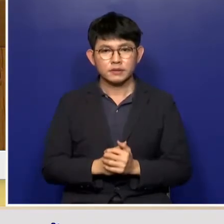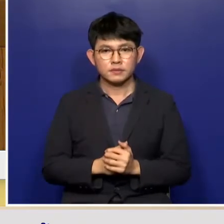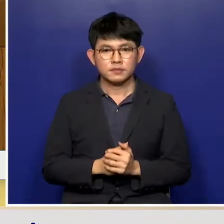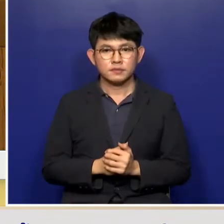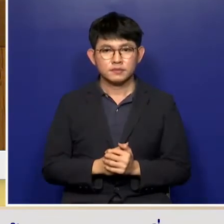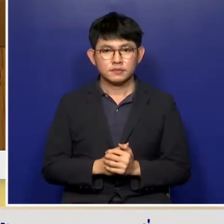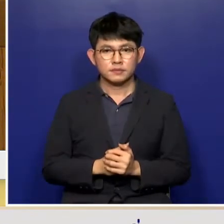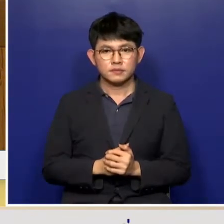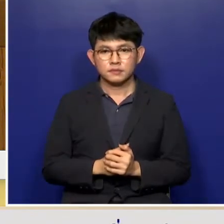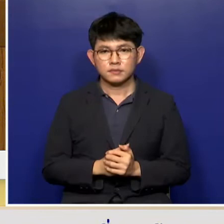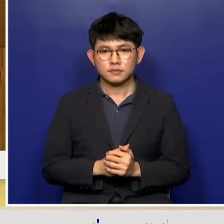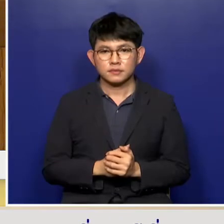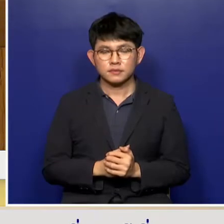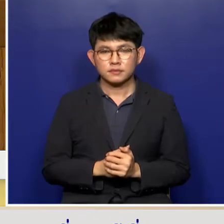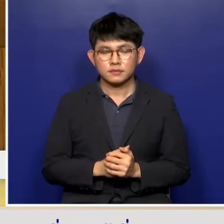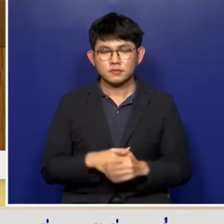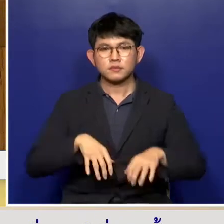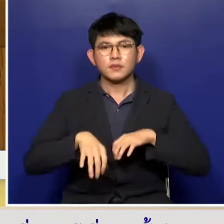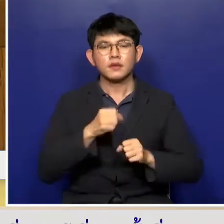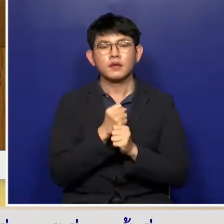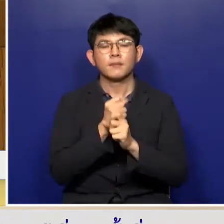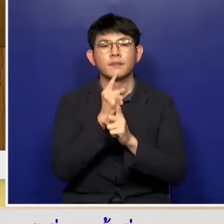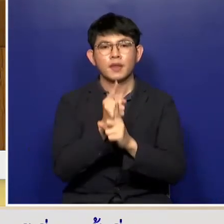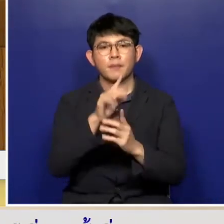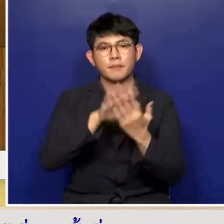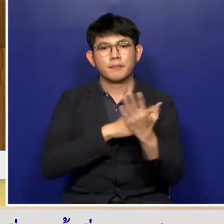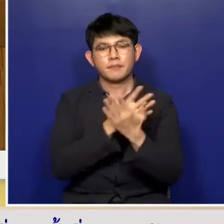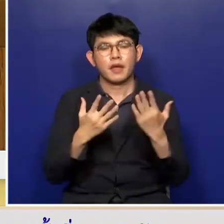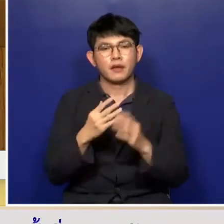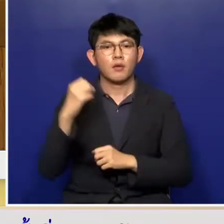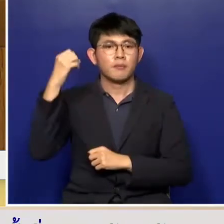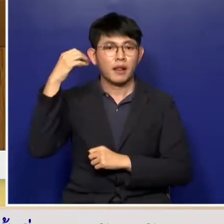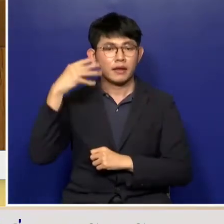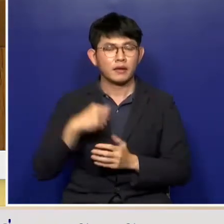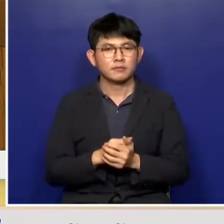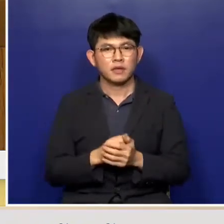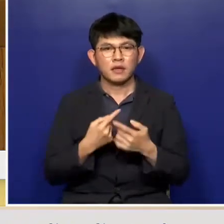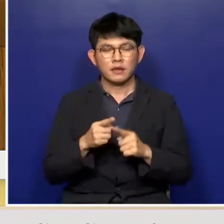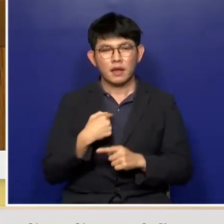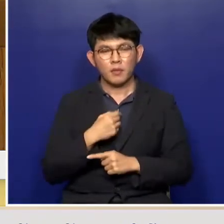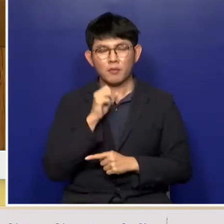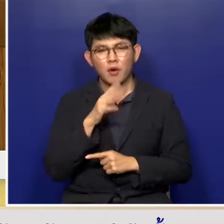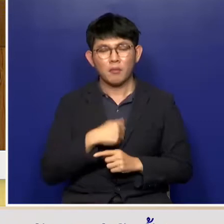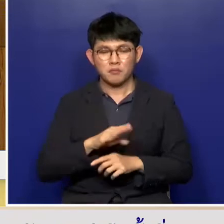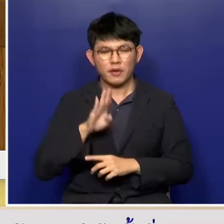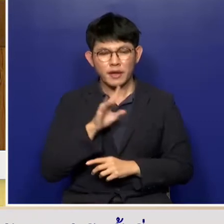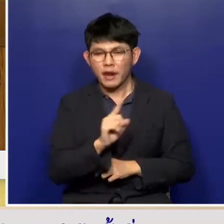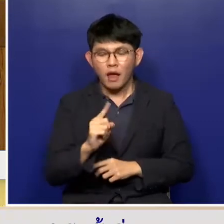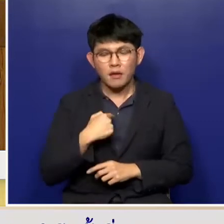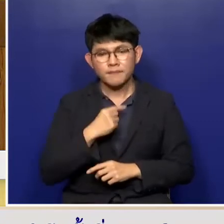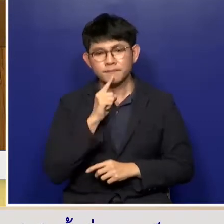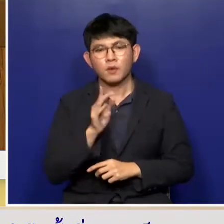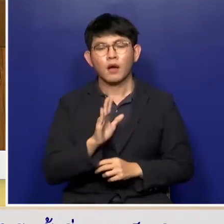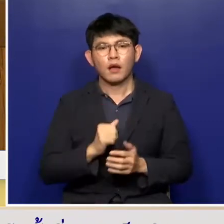ารตำเดนการตามแผนของพลังานอยู่แล้วจะเดินสายผมไมใช่เดินไให้บริษัทนี้หพศาทไหนกแล้แต